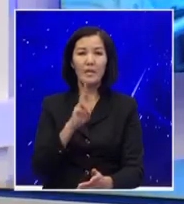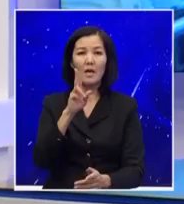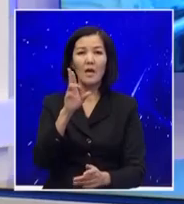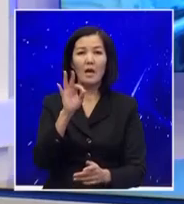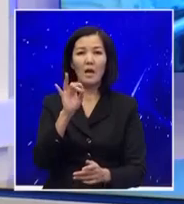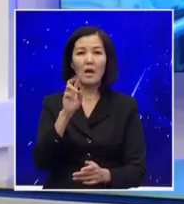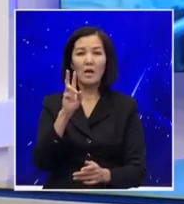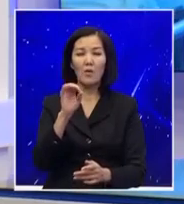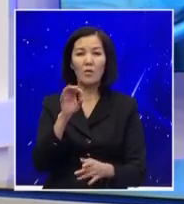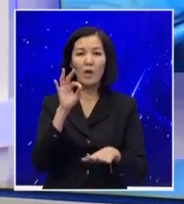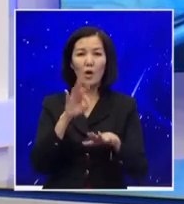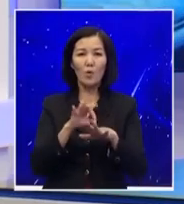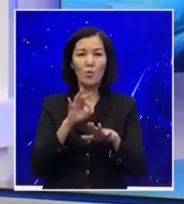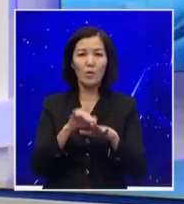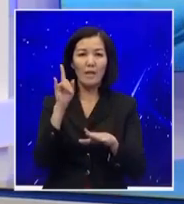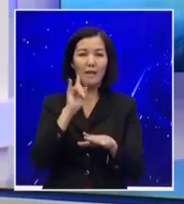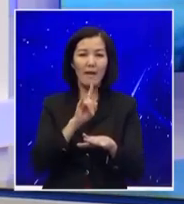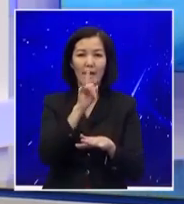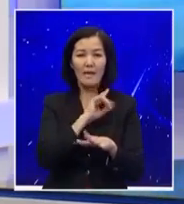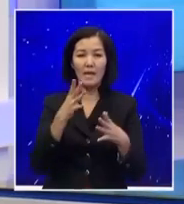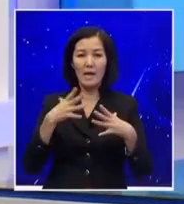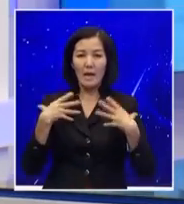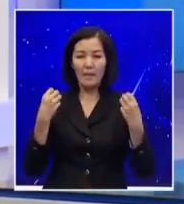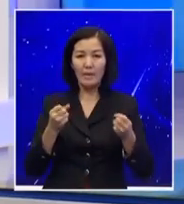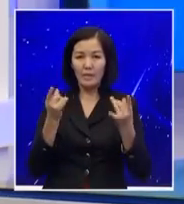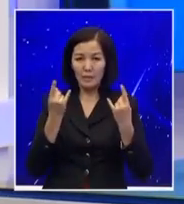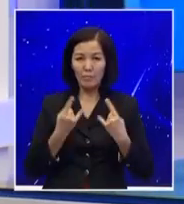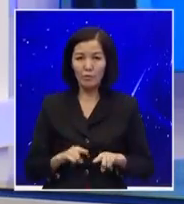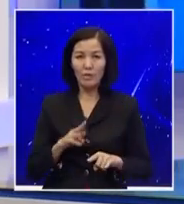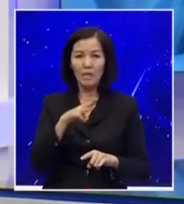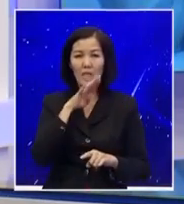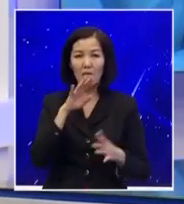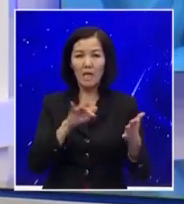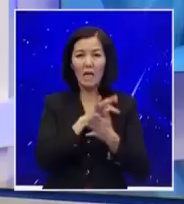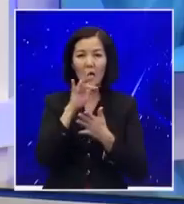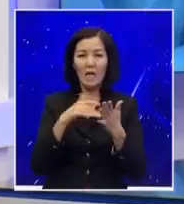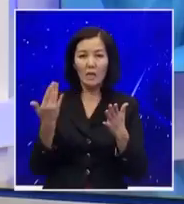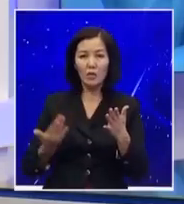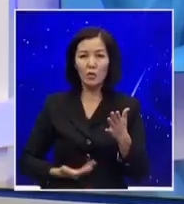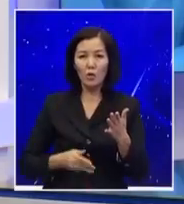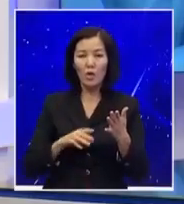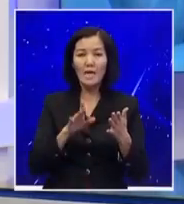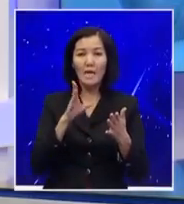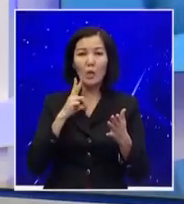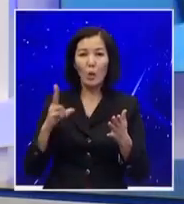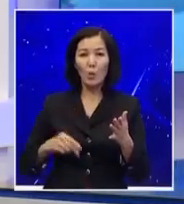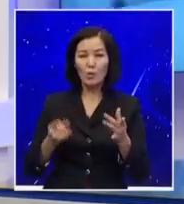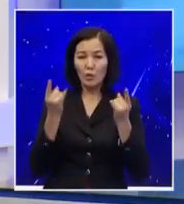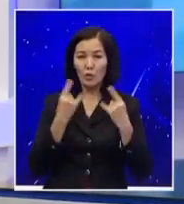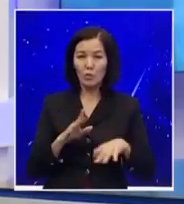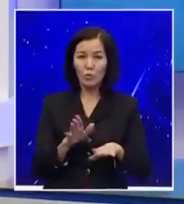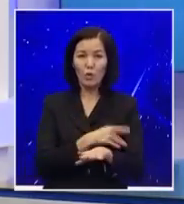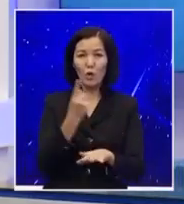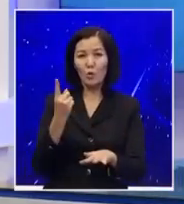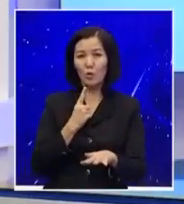Корона індетті жұқтырған әйел аман есен босанды. Текелі қаласының тұрғыны Бекеш Мұқатай қызының дүниеге келуін көптен күткен